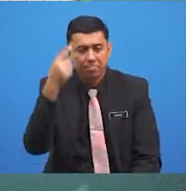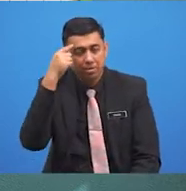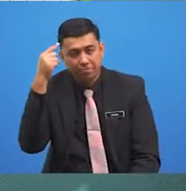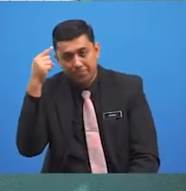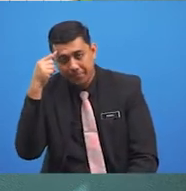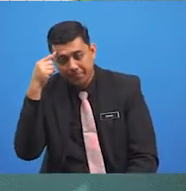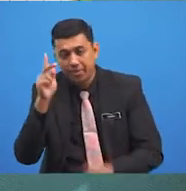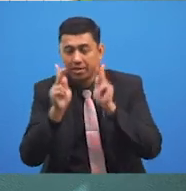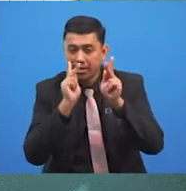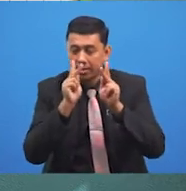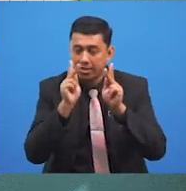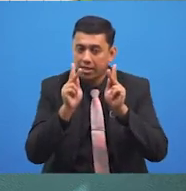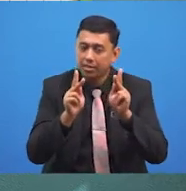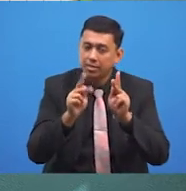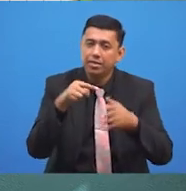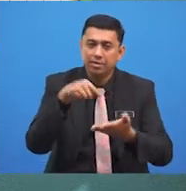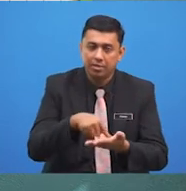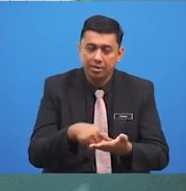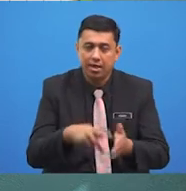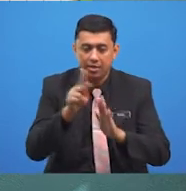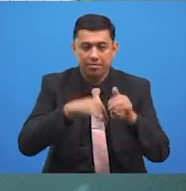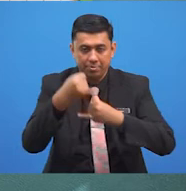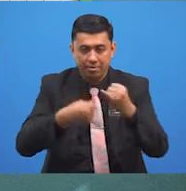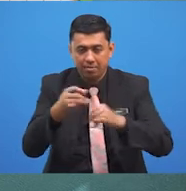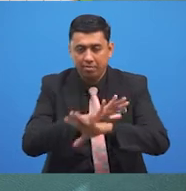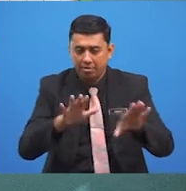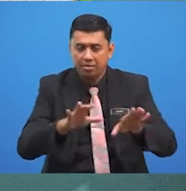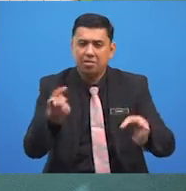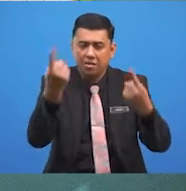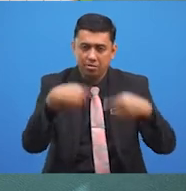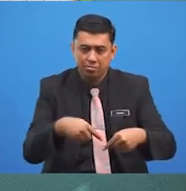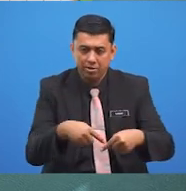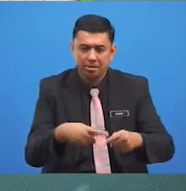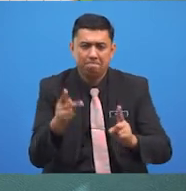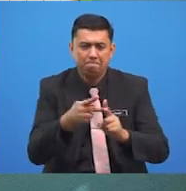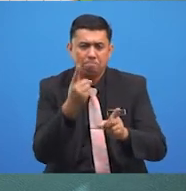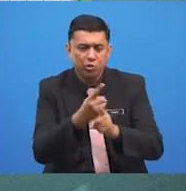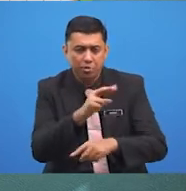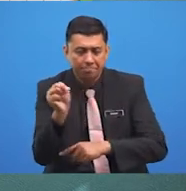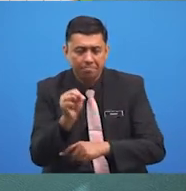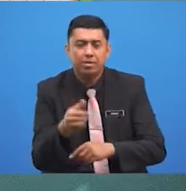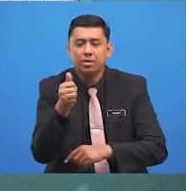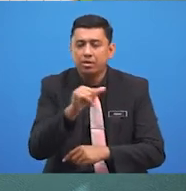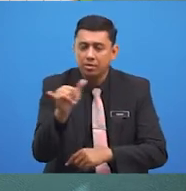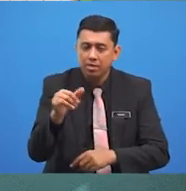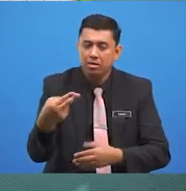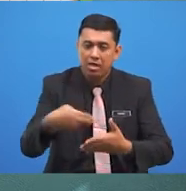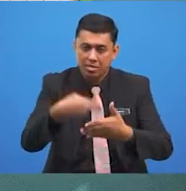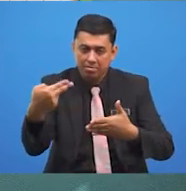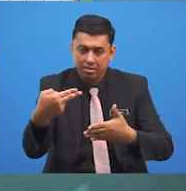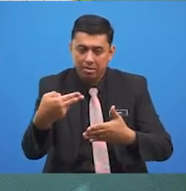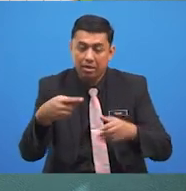Renung-renungkanlah kata-kata hikmah ini. Kejayaan tidak datang secara kebetulan. Ianya hasil